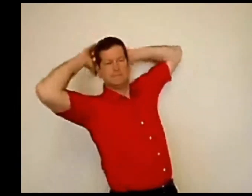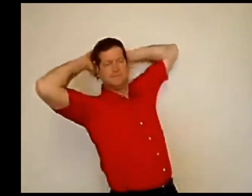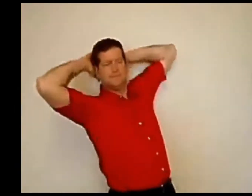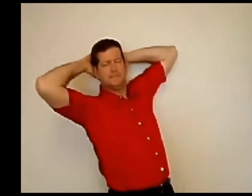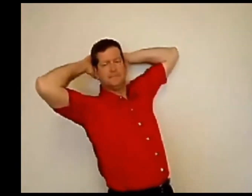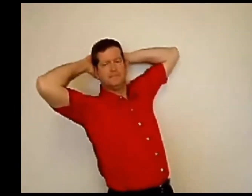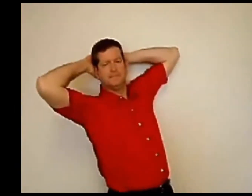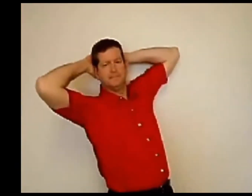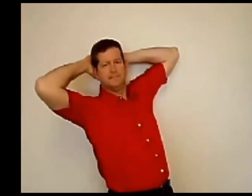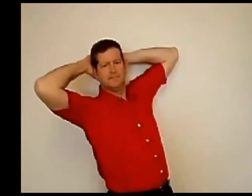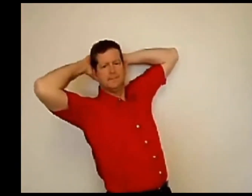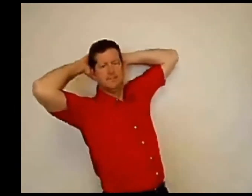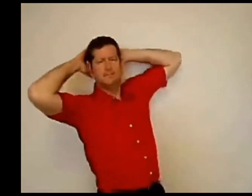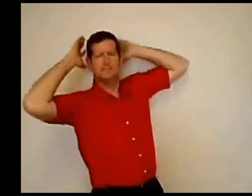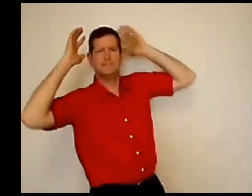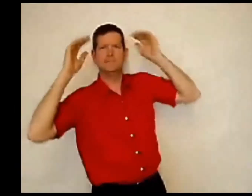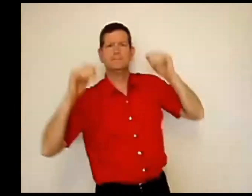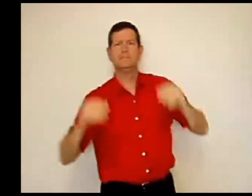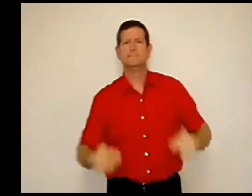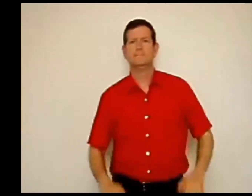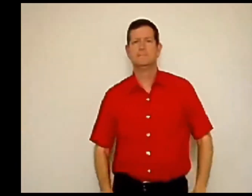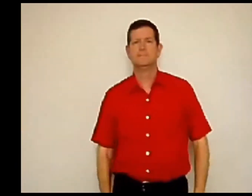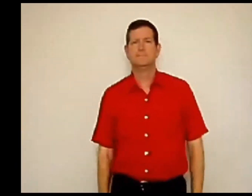Se reposer.